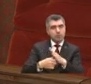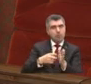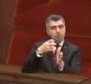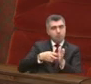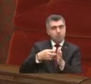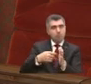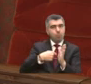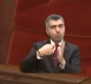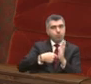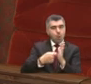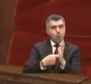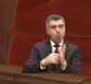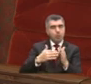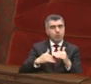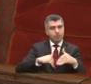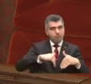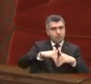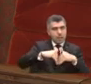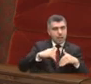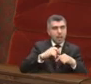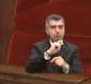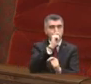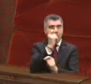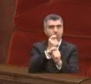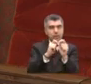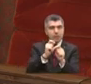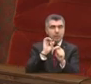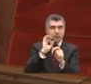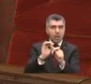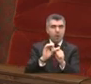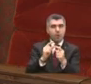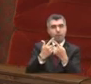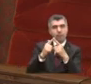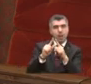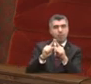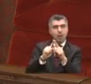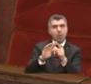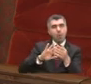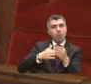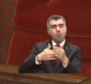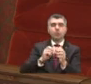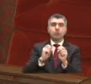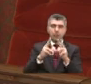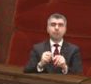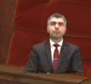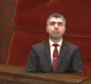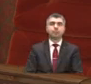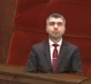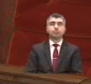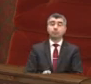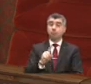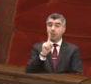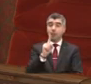خاصة منها دراسات البنية التحتية والهندسة المدنية وأيضا أشغال المسح الطبوغرافي. غير أن